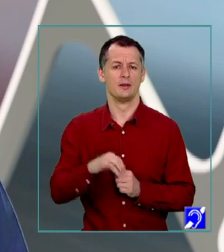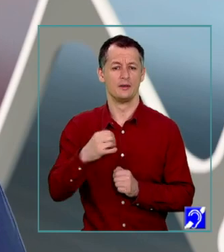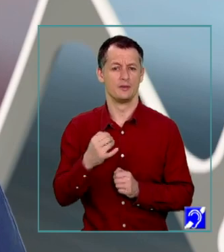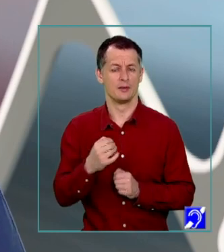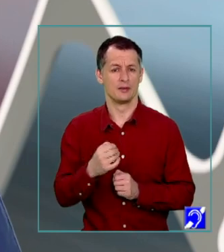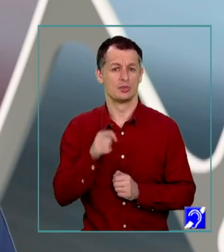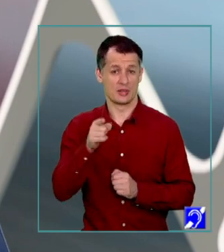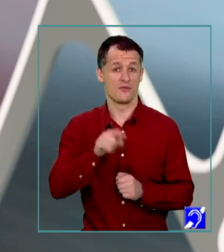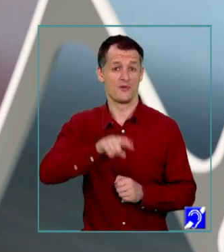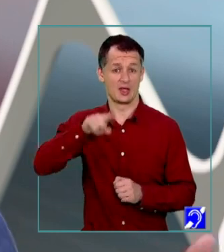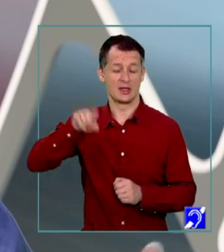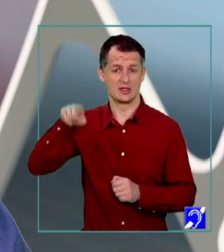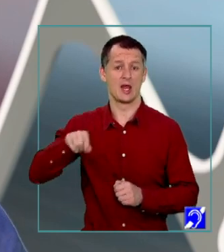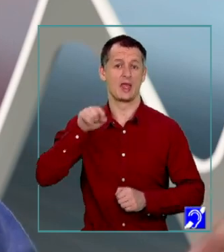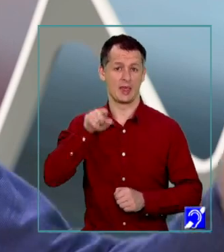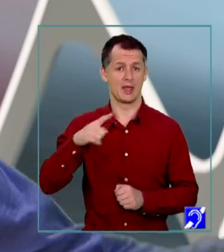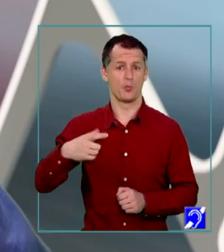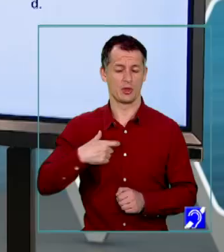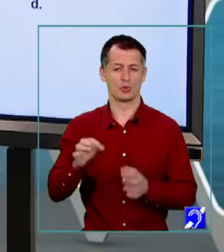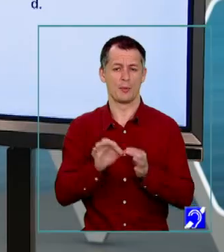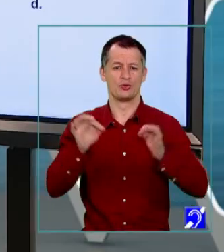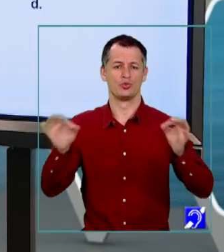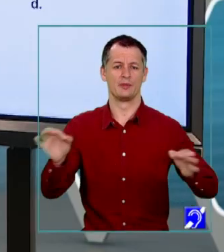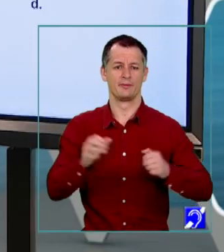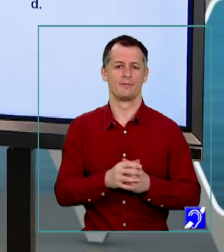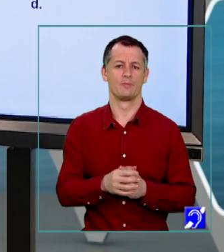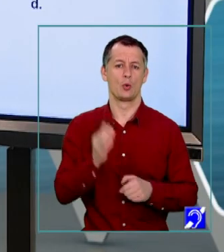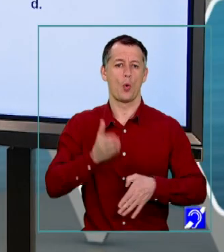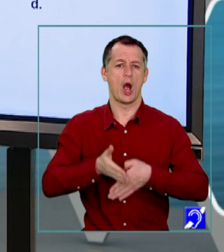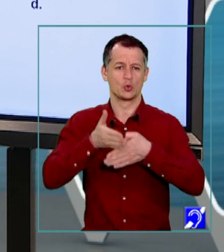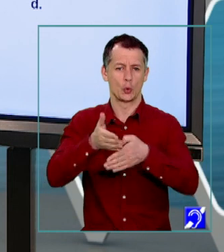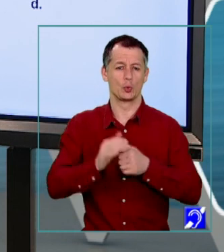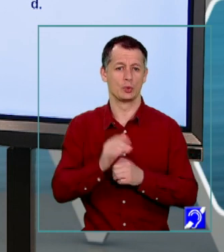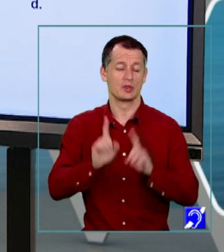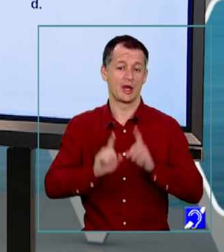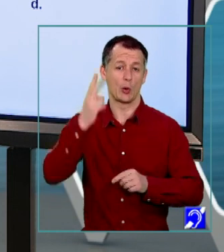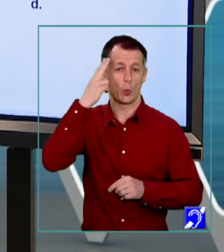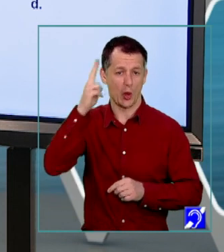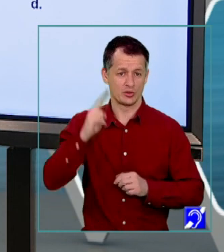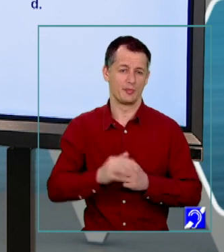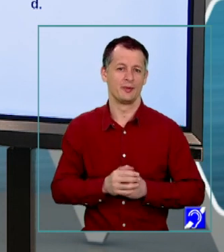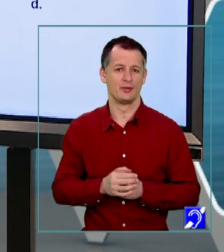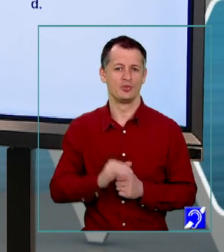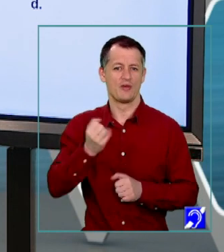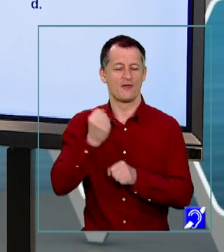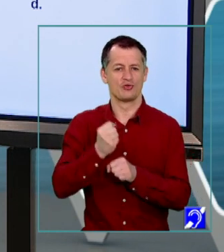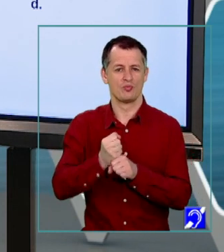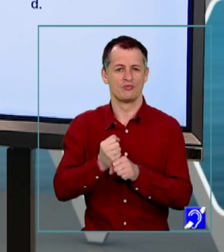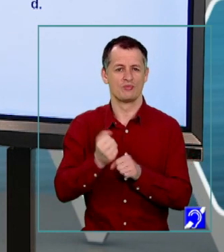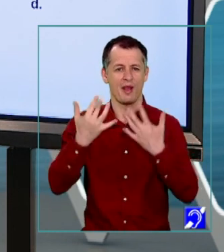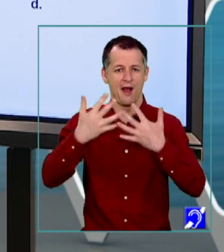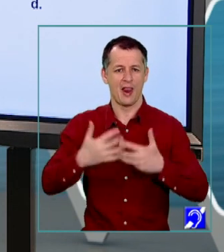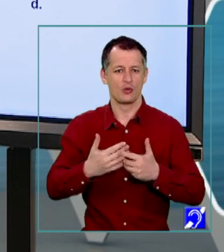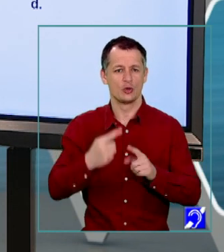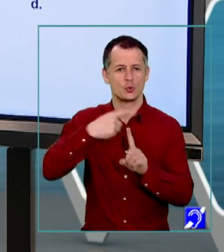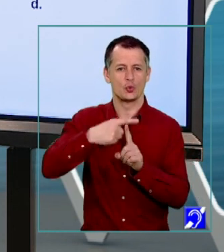aceea, variația ei putem să o măsurăm cu ajutorul, dacă cunoaștem și facem calculul, sumei